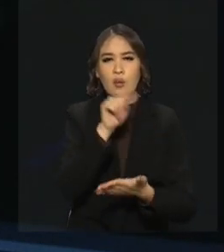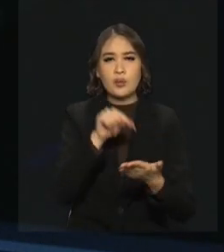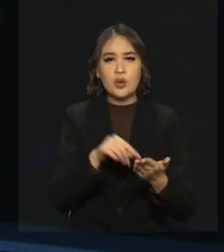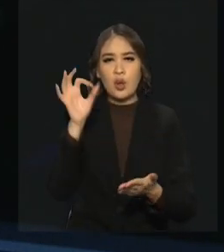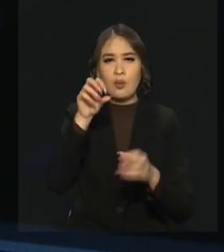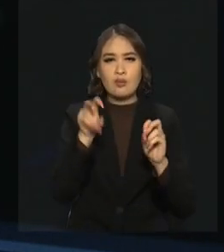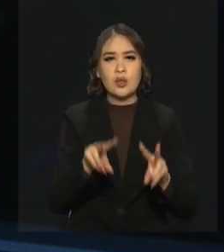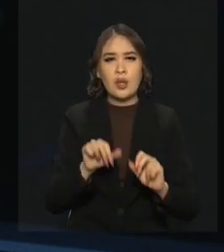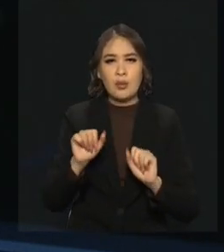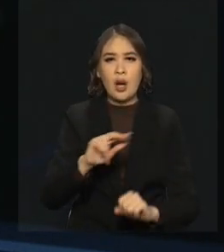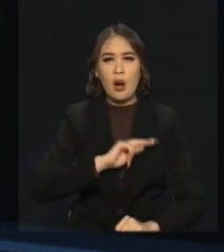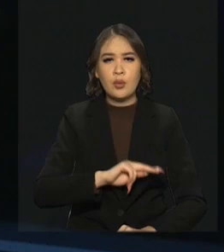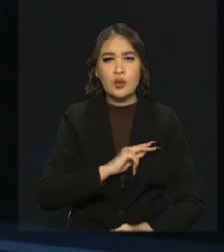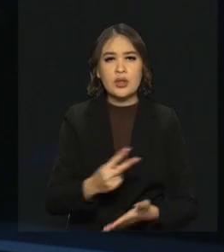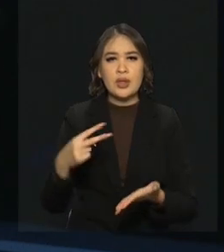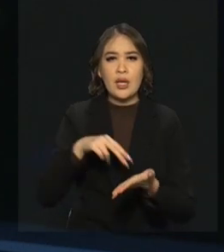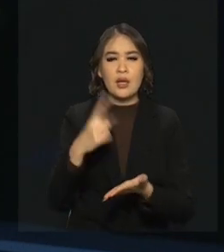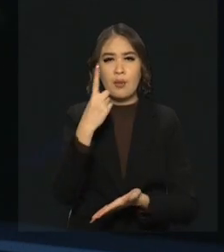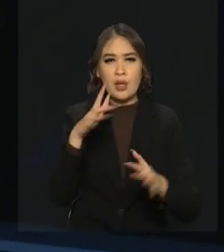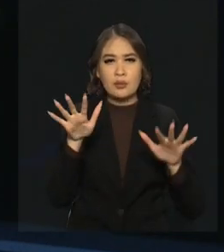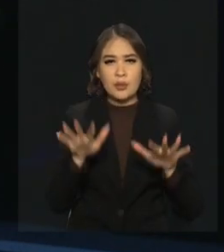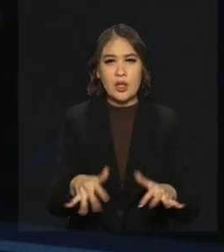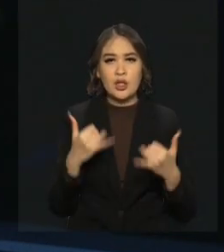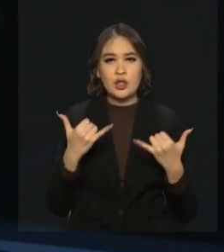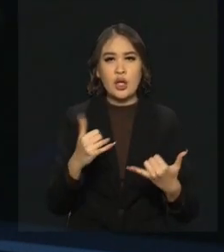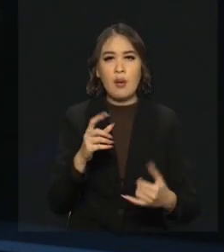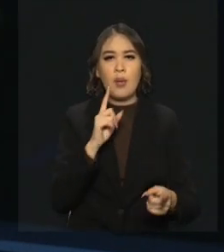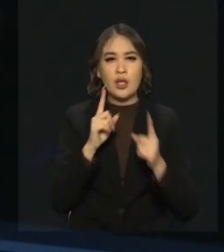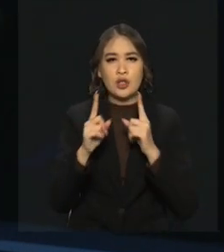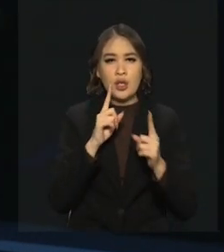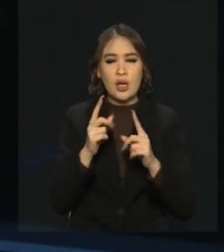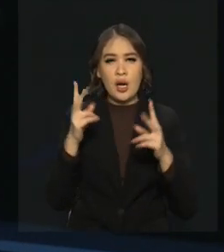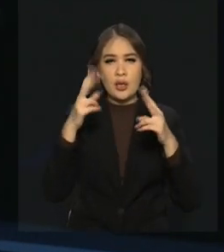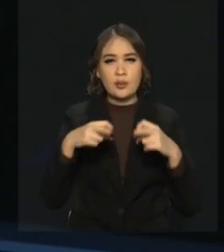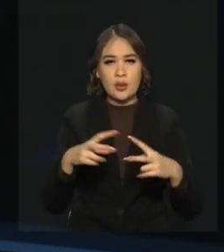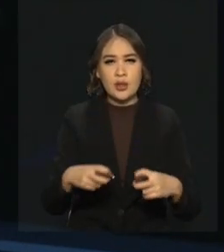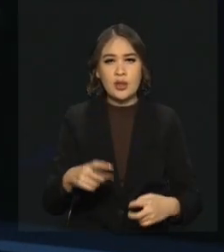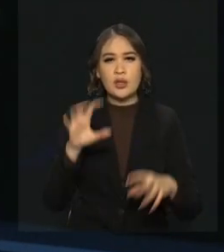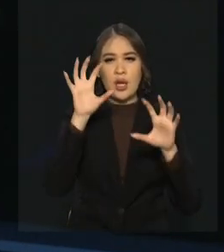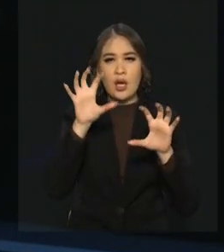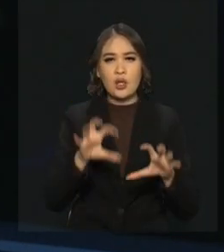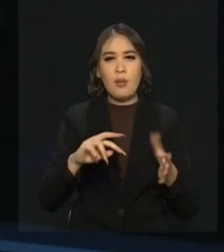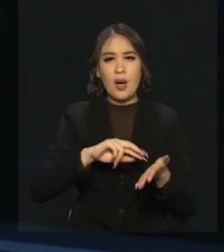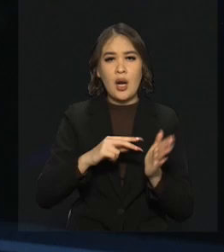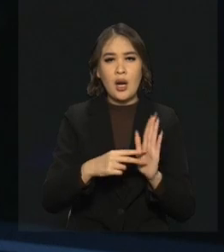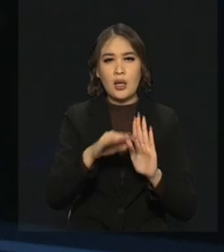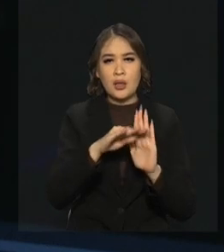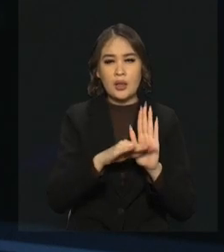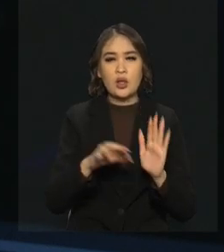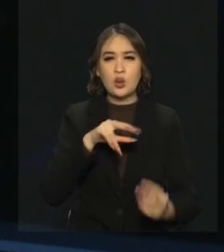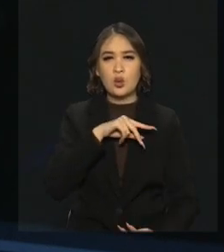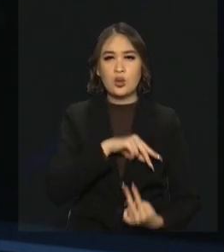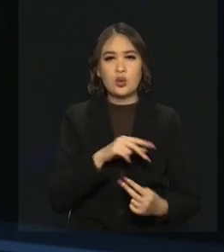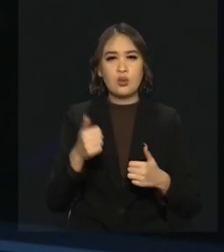безопасности работников стоит, безусловно, на первом месте. Сейчас в Мажилисе рассматривается законопроект по